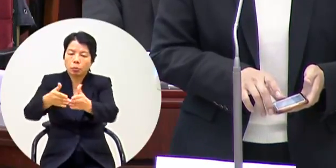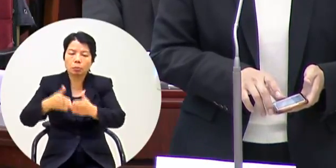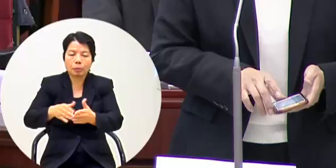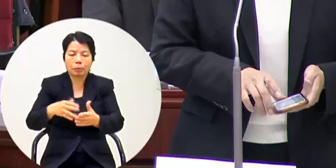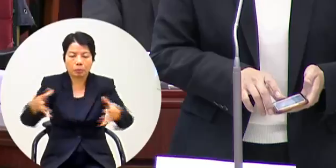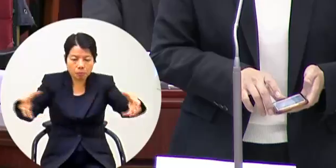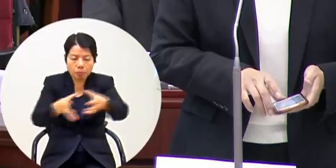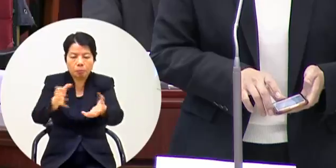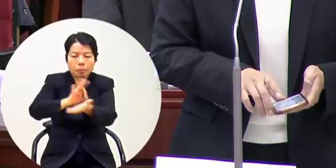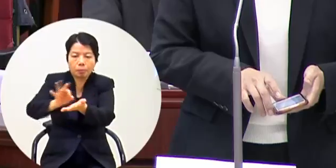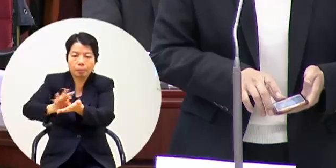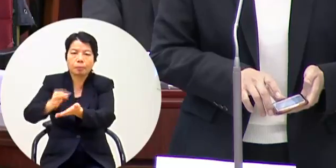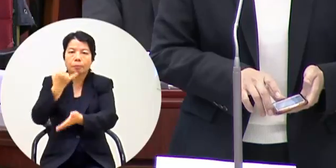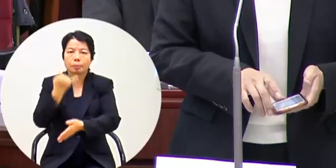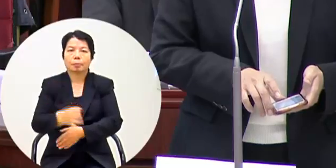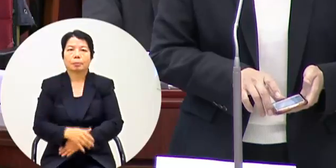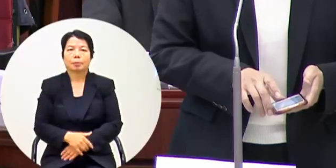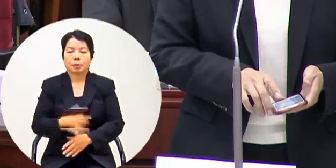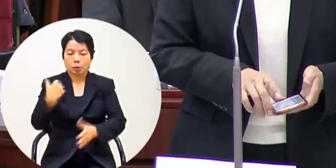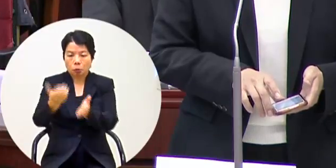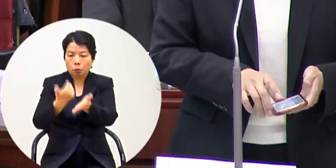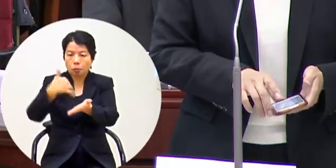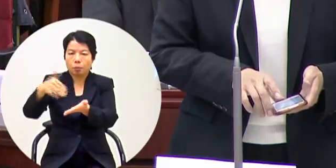的预算的这个发挥效果才。